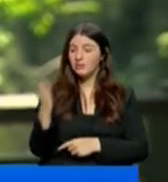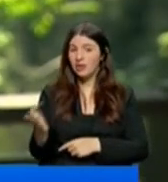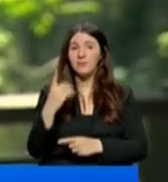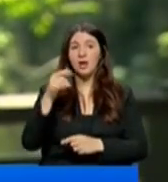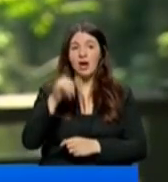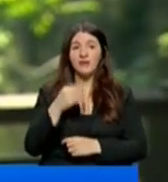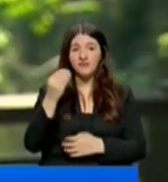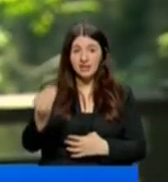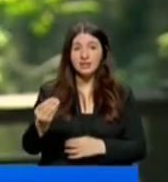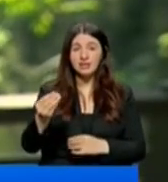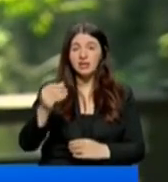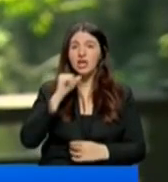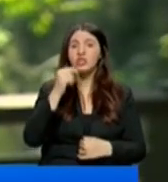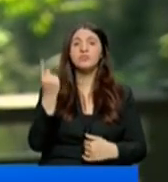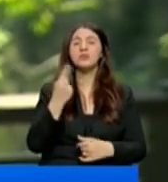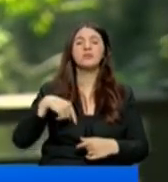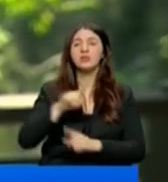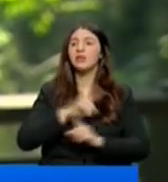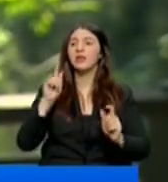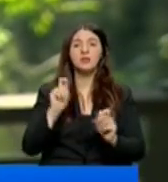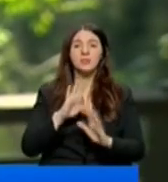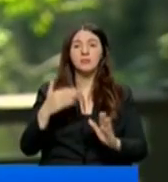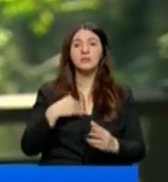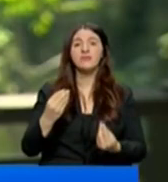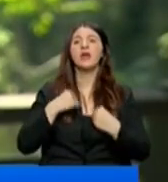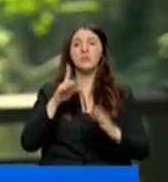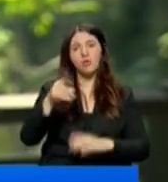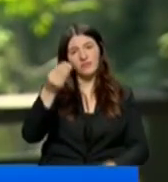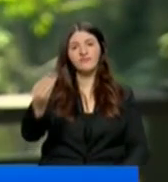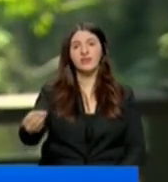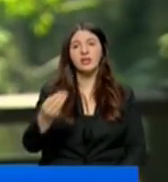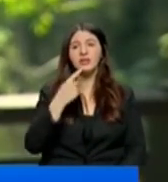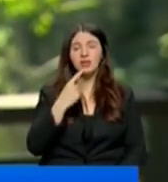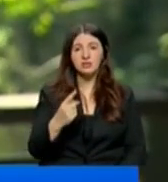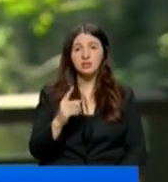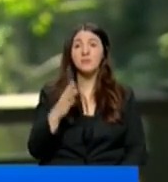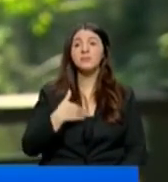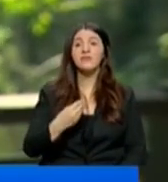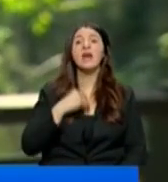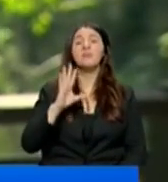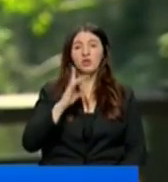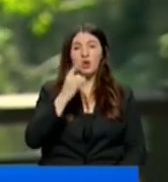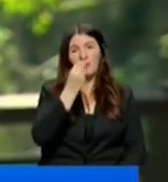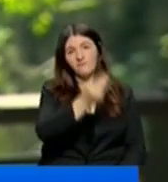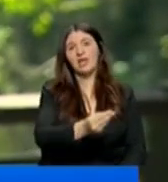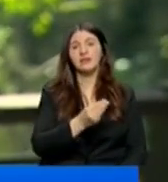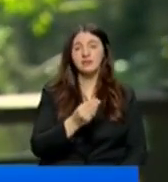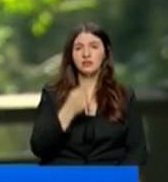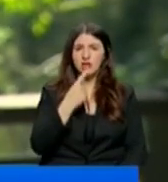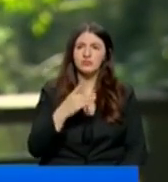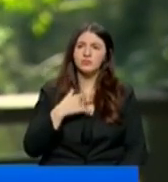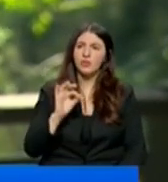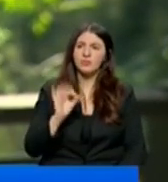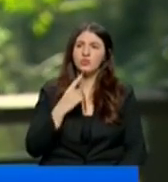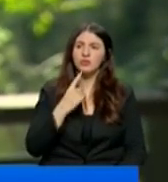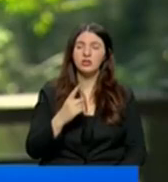bir hak tanındığı zaman hiçbirimiz itiraz etmeyiz. Bize vermeyin, sağlık çalışanlarına verin. Bize vermeyin, öğretmenlerimize verin. Deriz biz